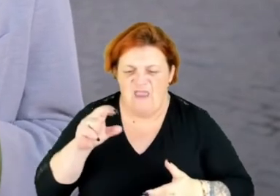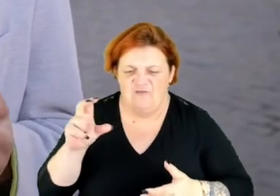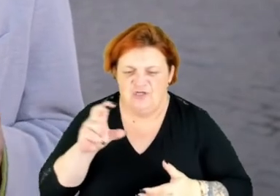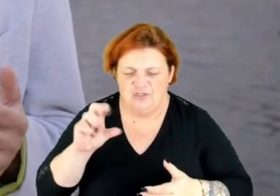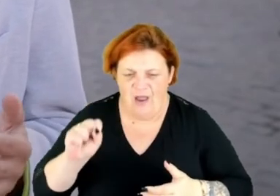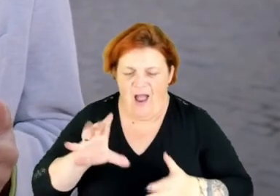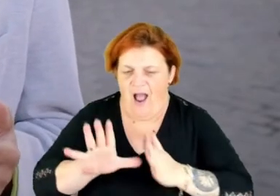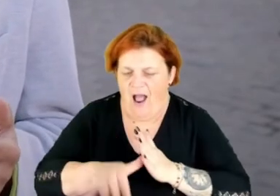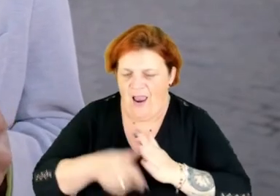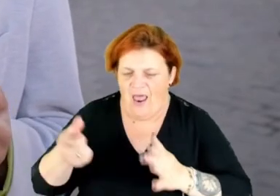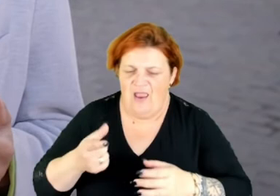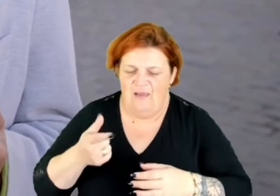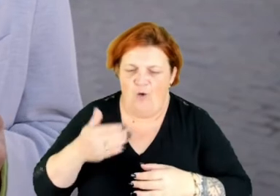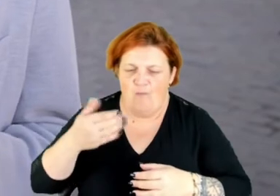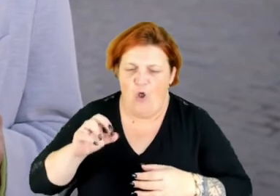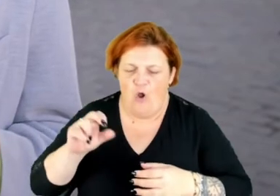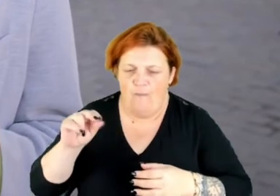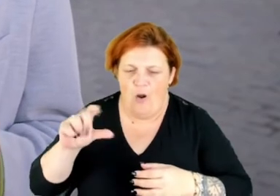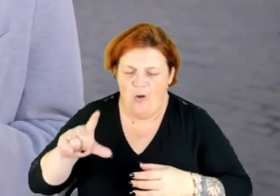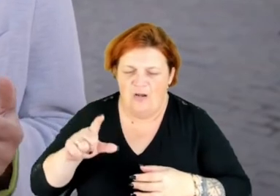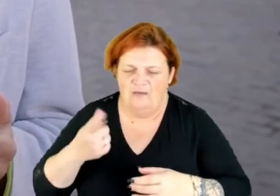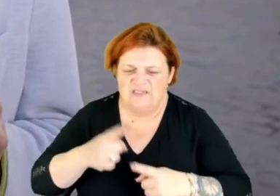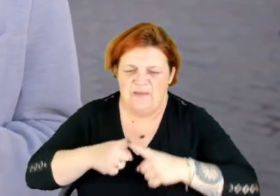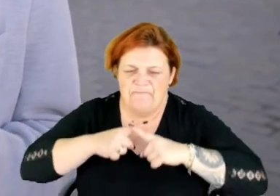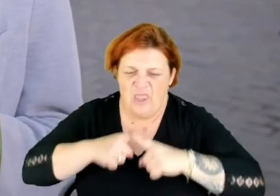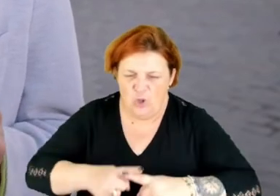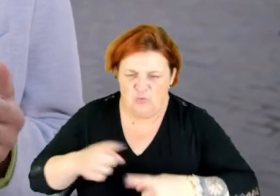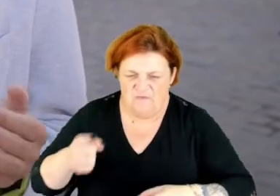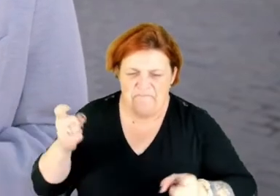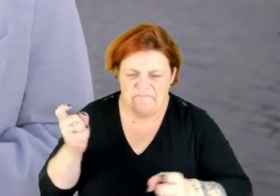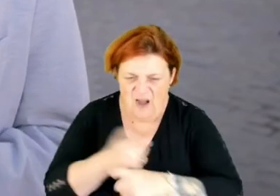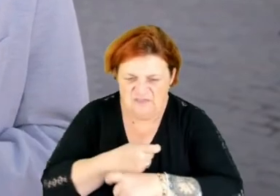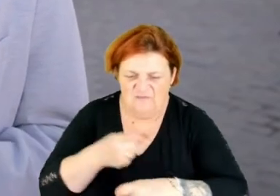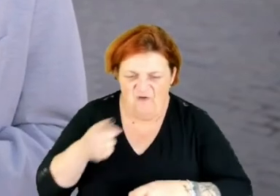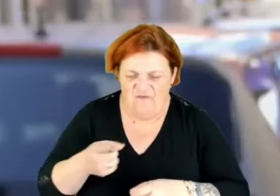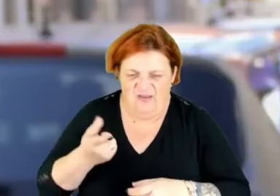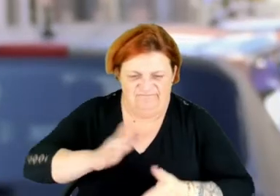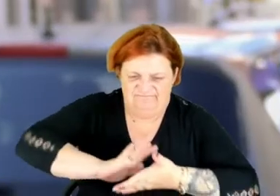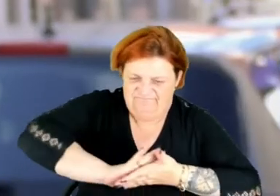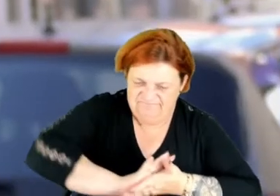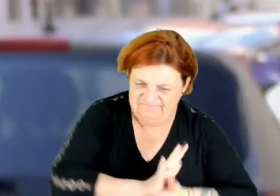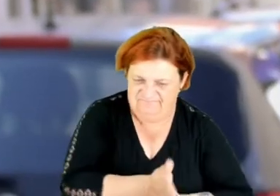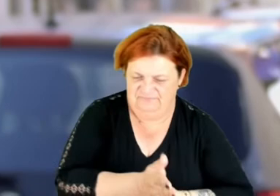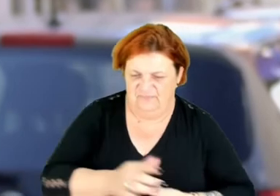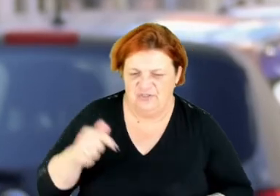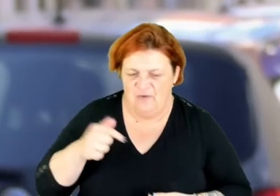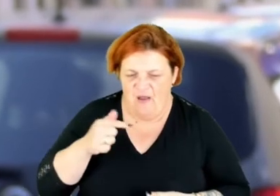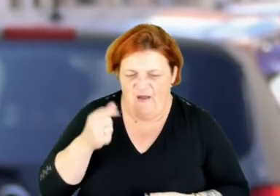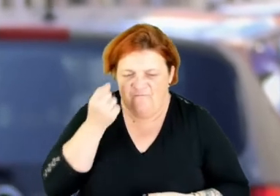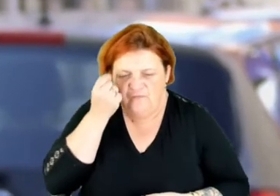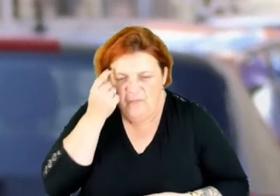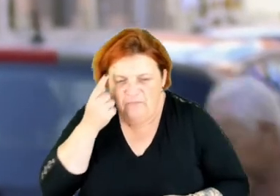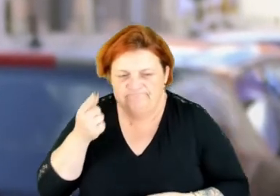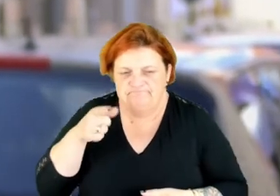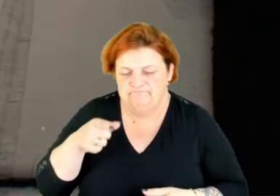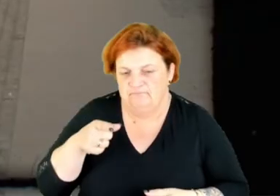jednakże monopol spirytusowy wprowadzony przez państwo zdławił jego pomysły. Należy też wspomnieć o jego